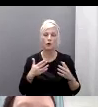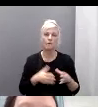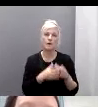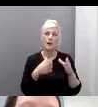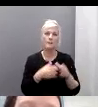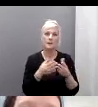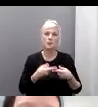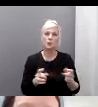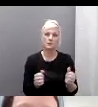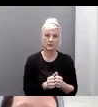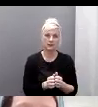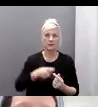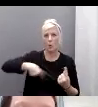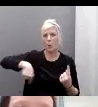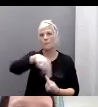nära omgivning.